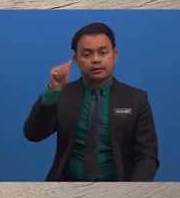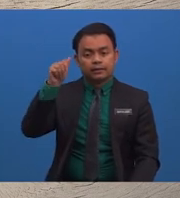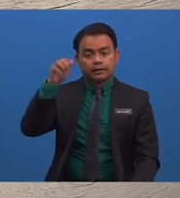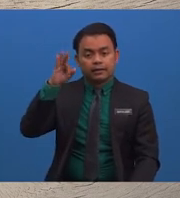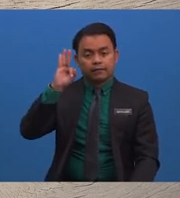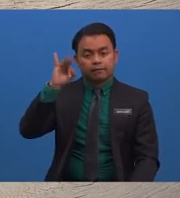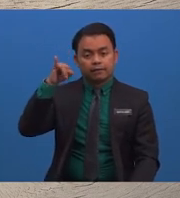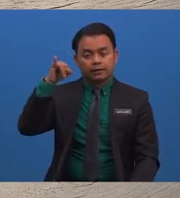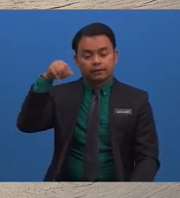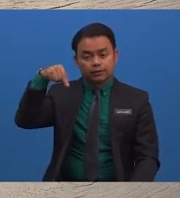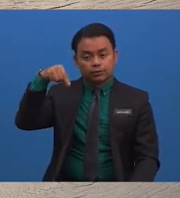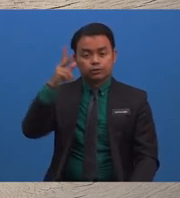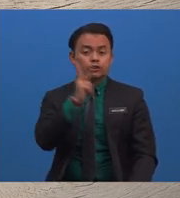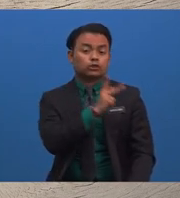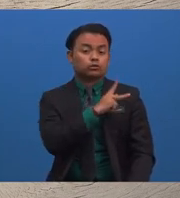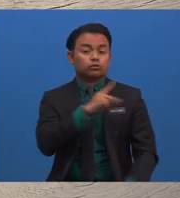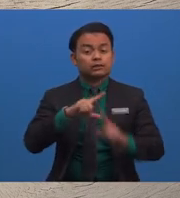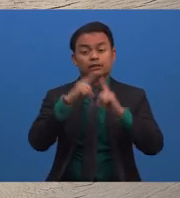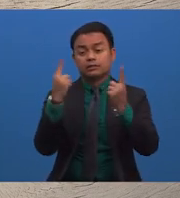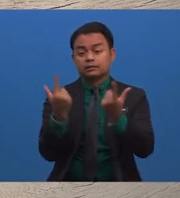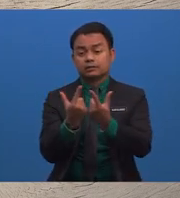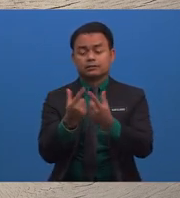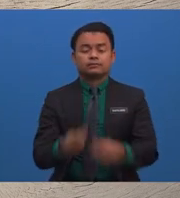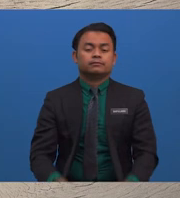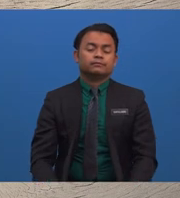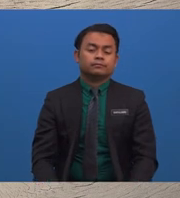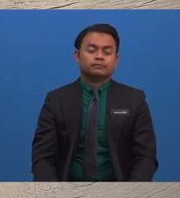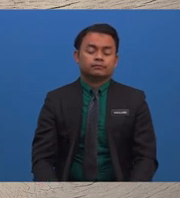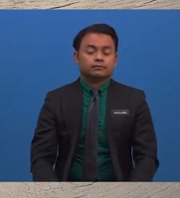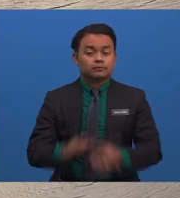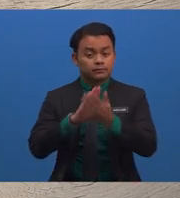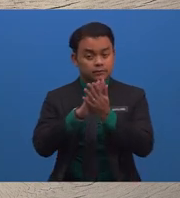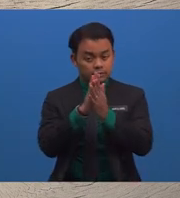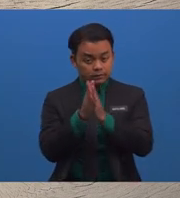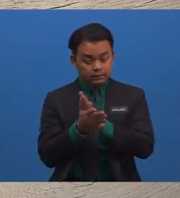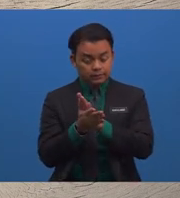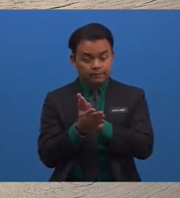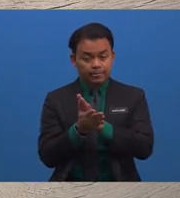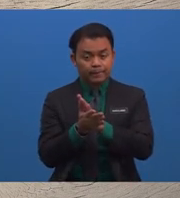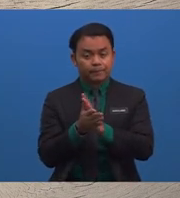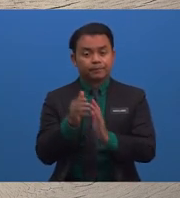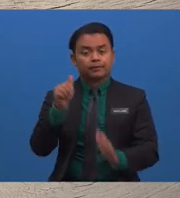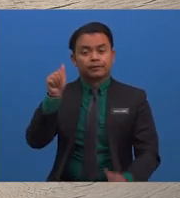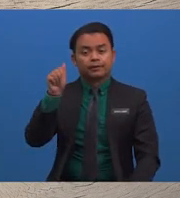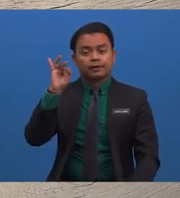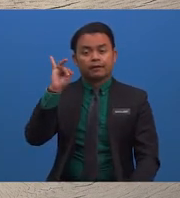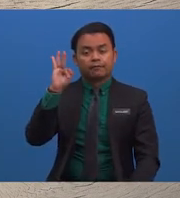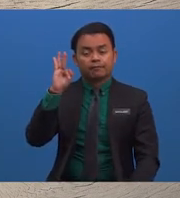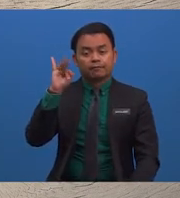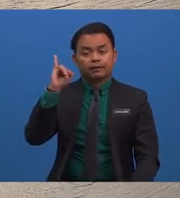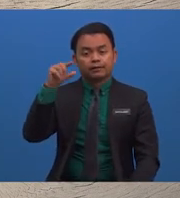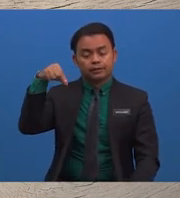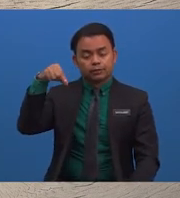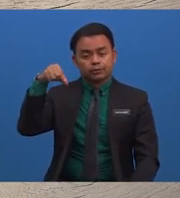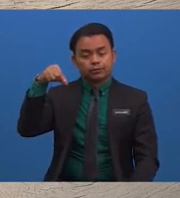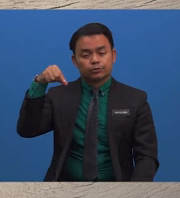perbincangan dengan kawan-kawannya. Jadi, Afiq menggunakan kata